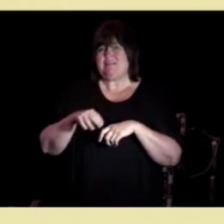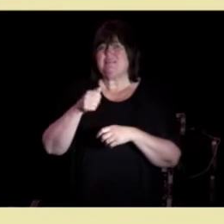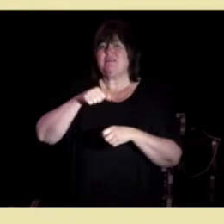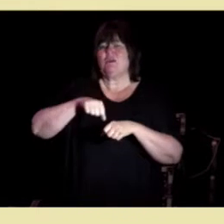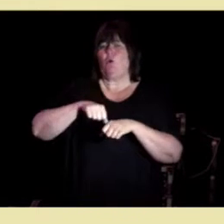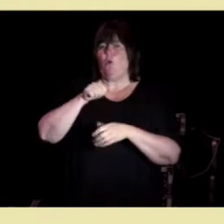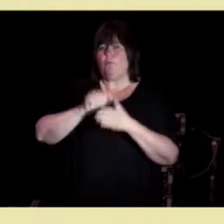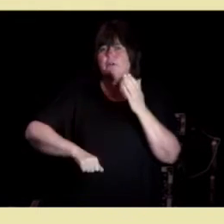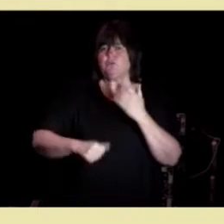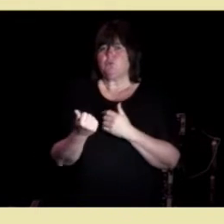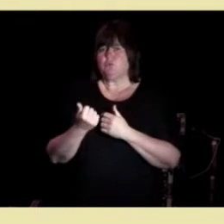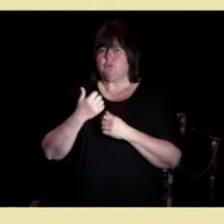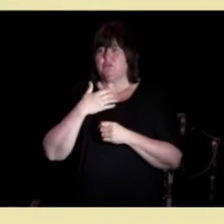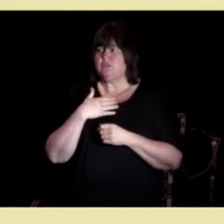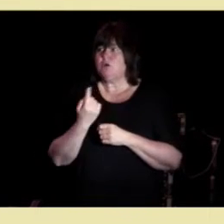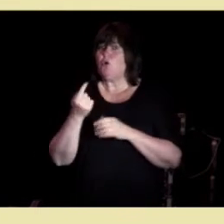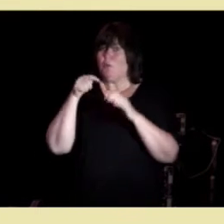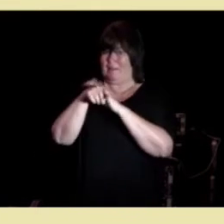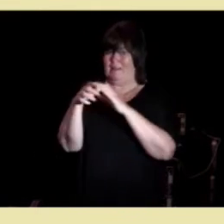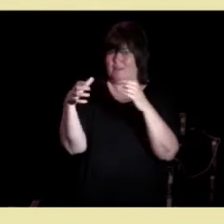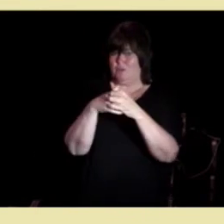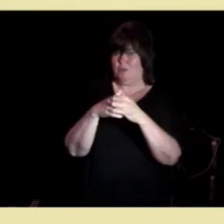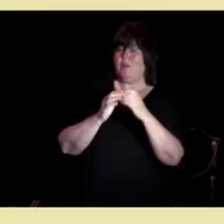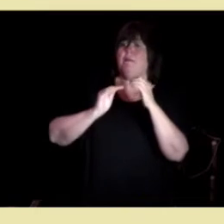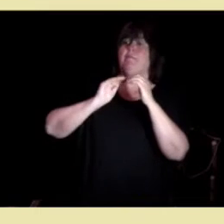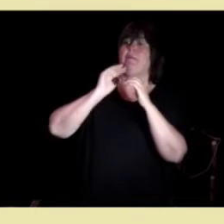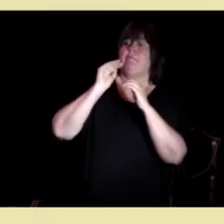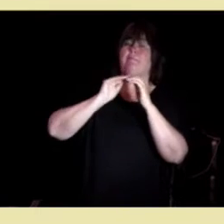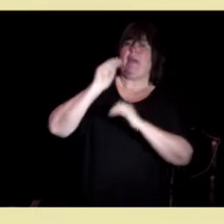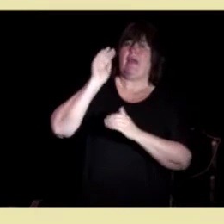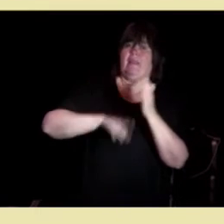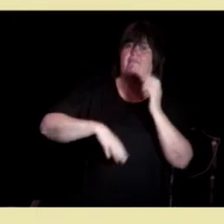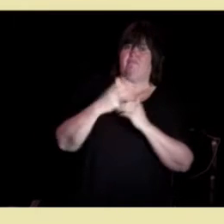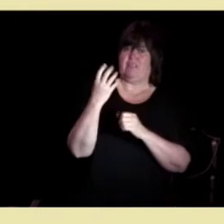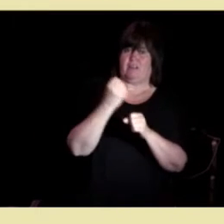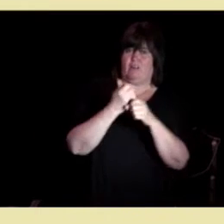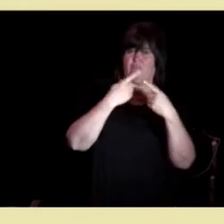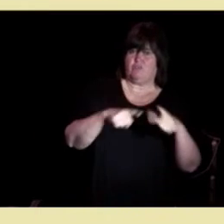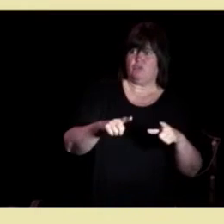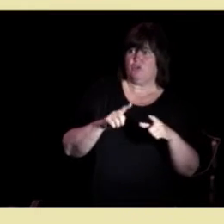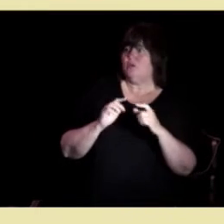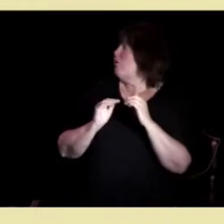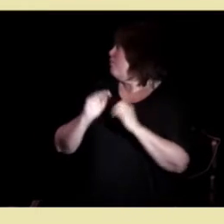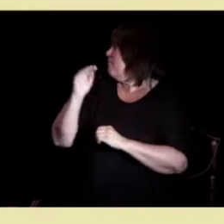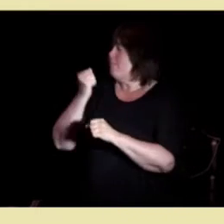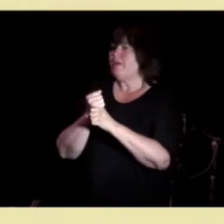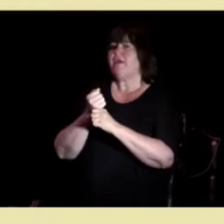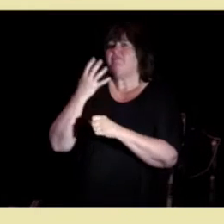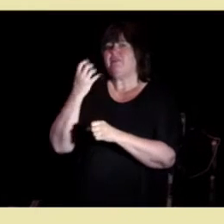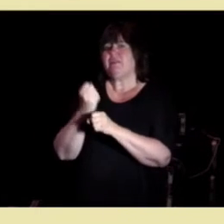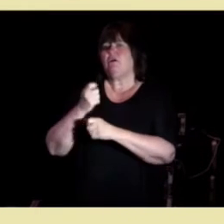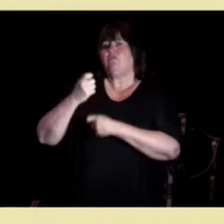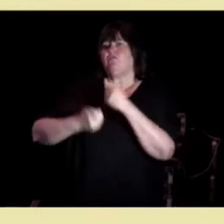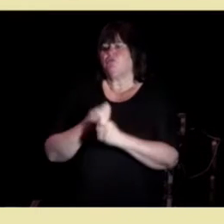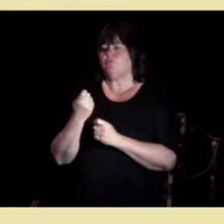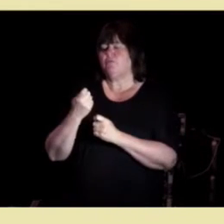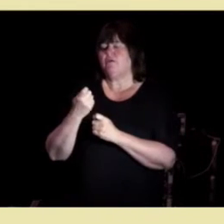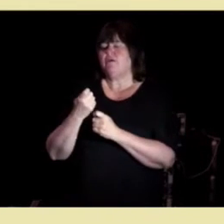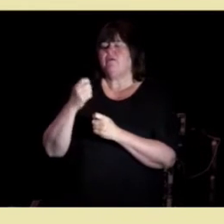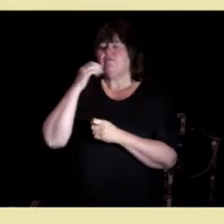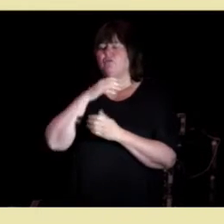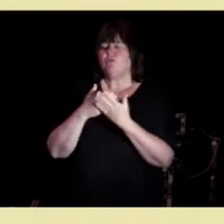forskjell og mer enn fire ganger høyere forbruk for befolkningen i Møre- og Romsdal-området enn for